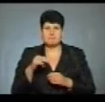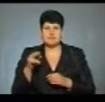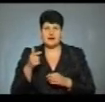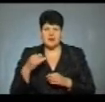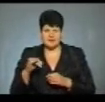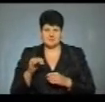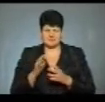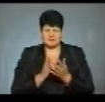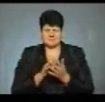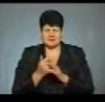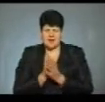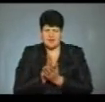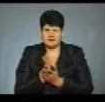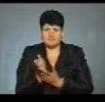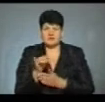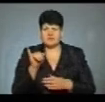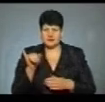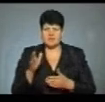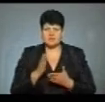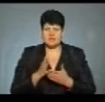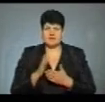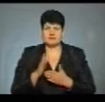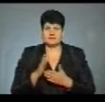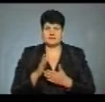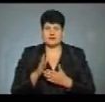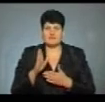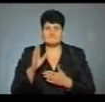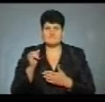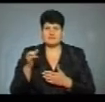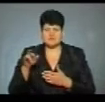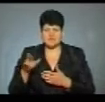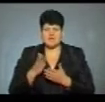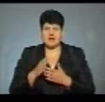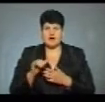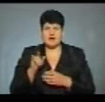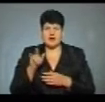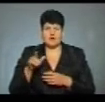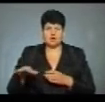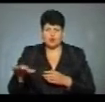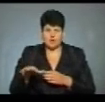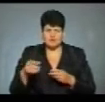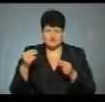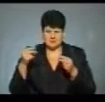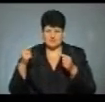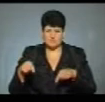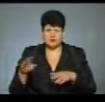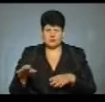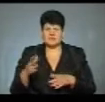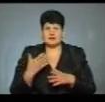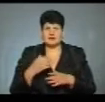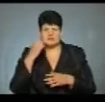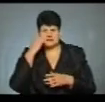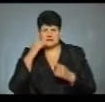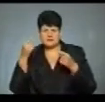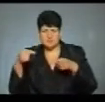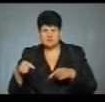села. Там в нас за Вівчим є аеродром запущений. Туди їздили, шукали, там такі стані є.